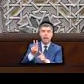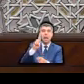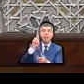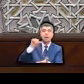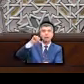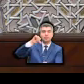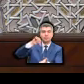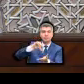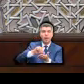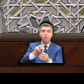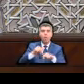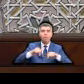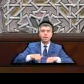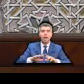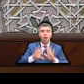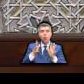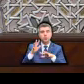لذا